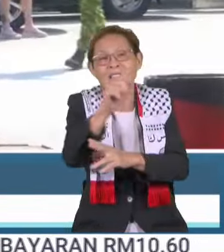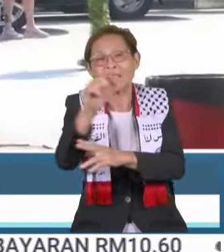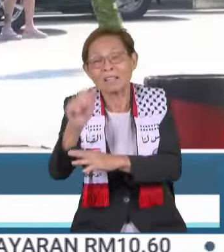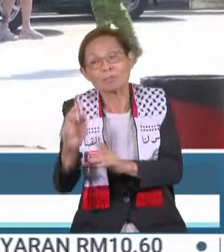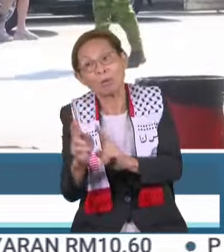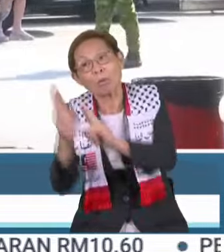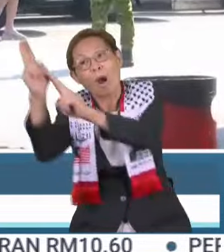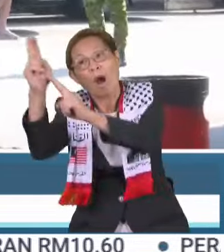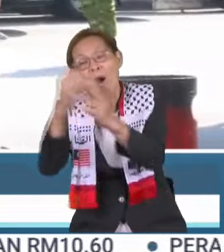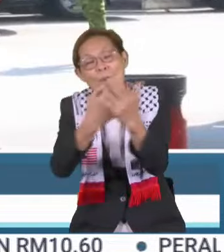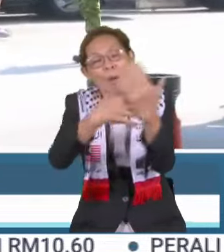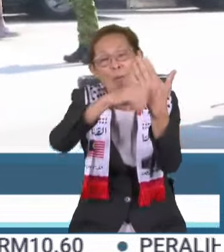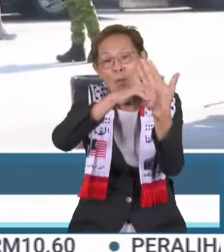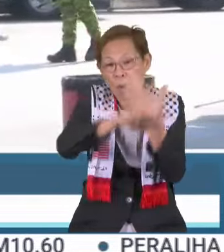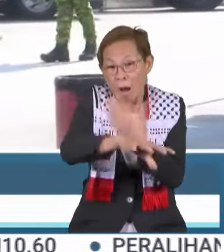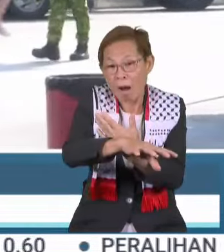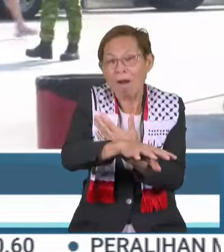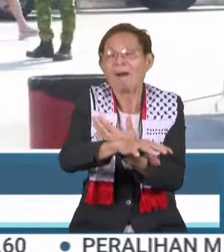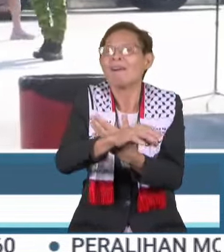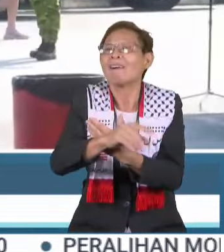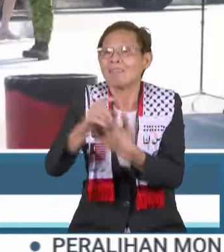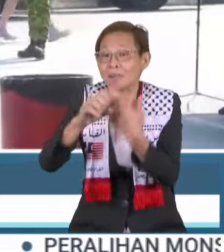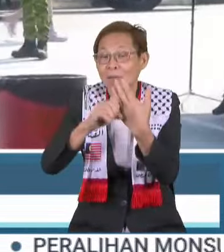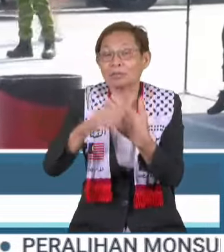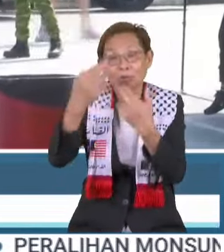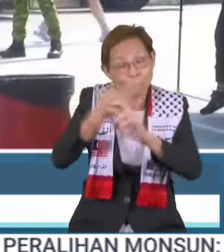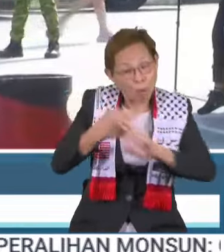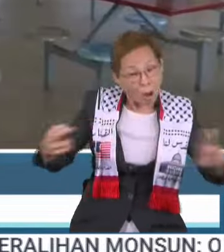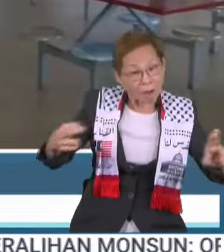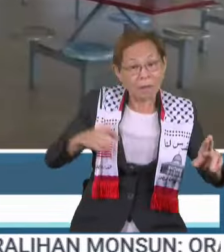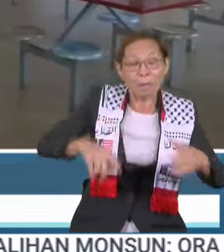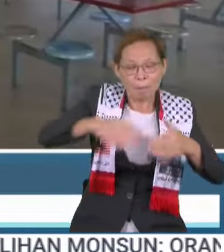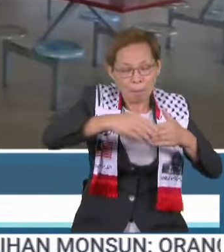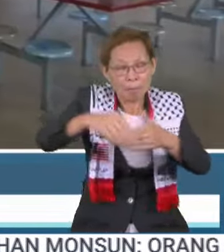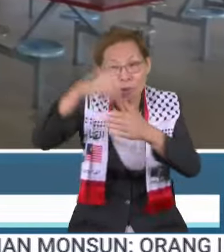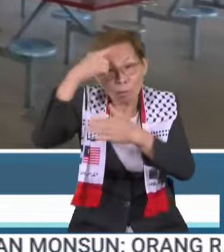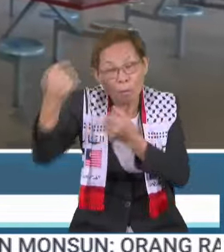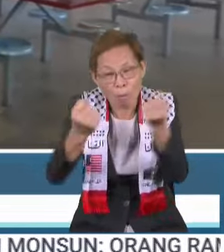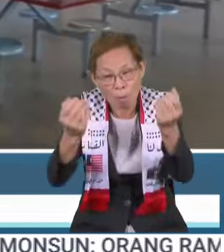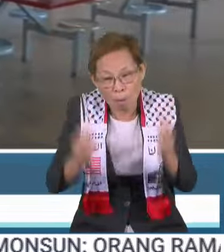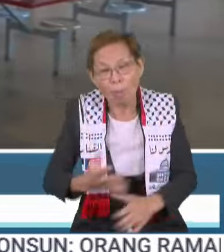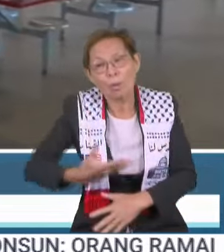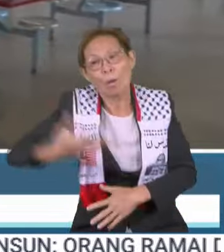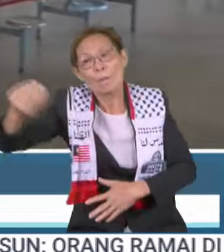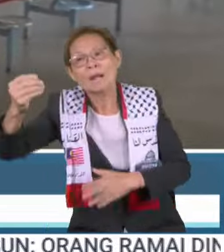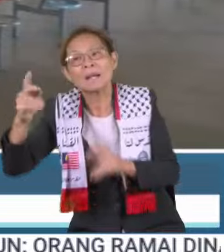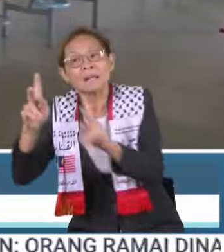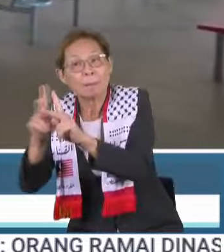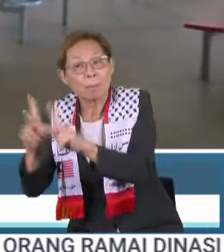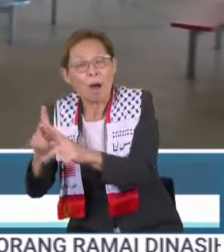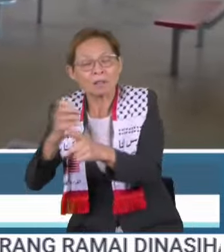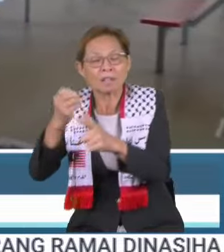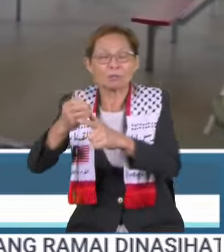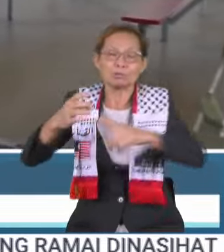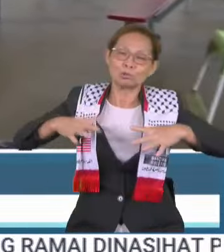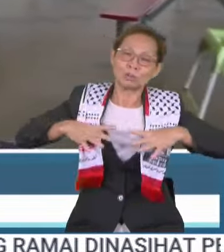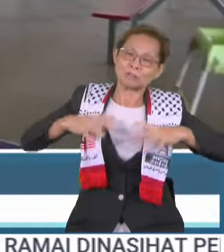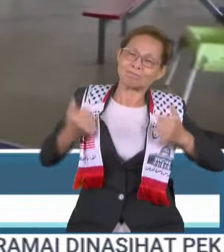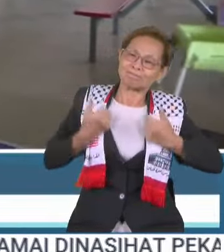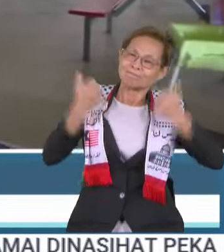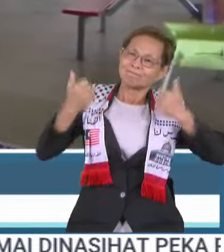media sosial serta laman sesawang Anin Berhad sebagai persiapan dan panduan pengguna lebuh raya untuk pulang ke kampung atau bercuti